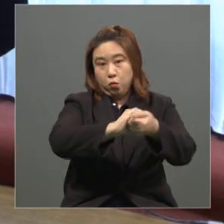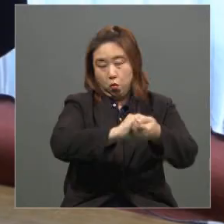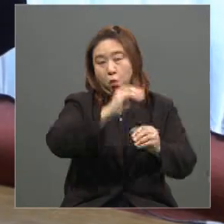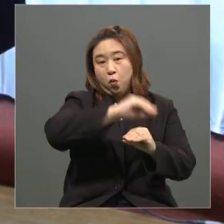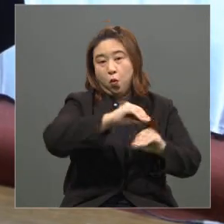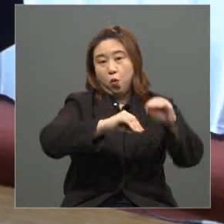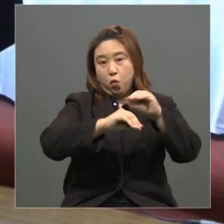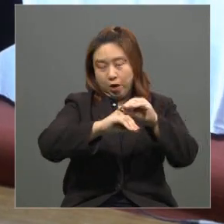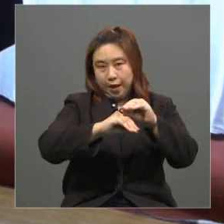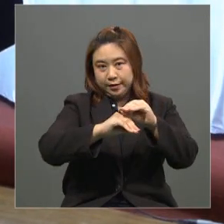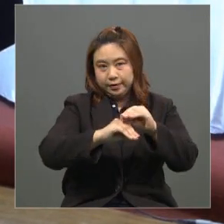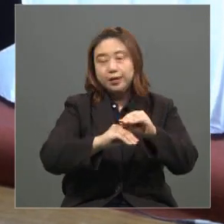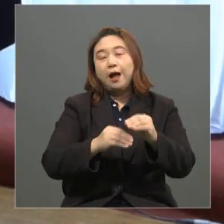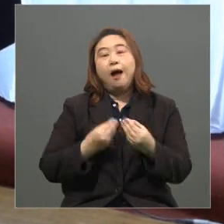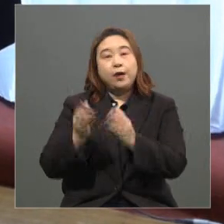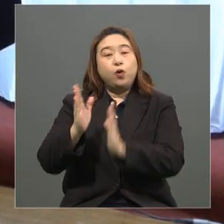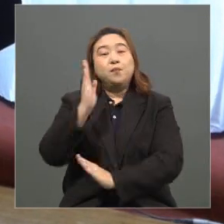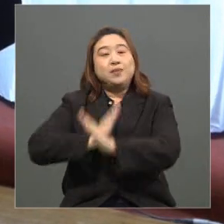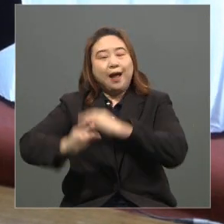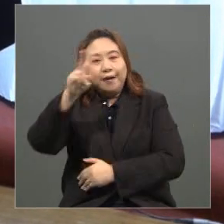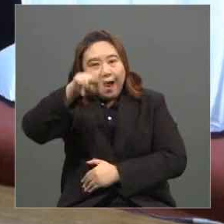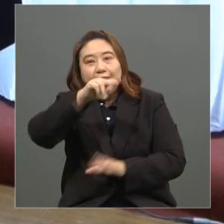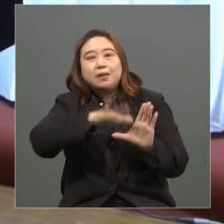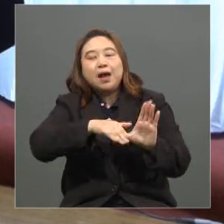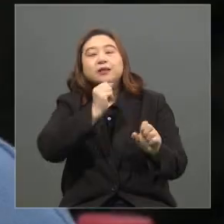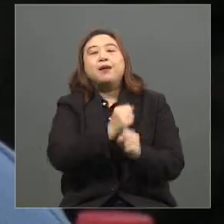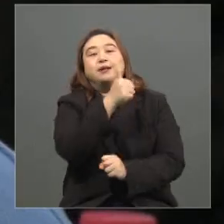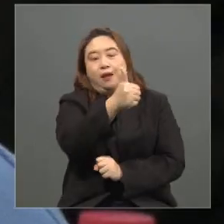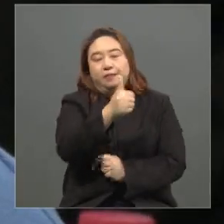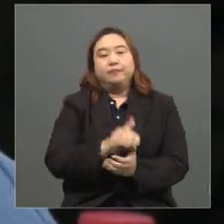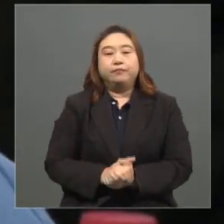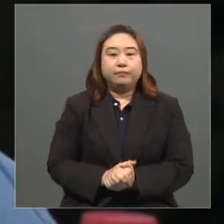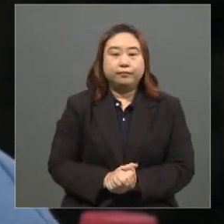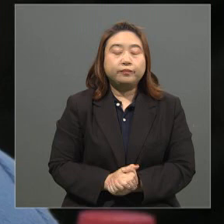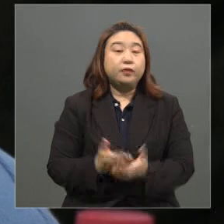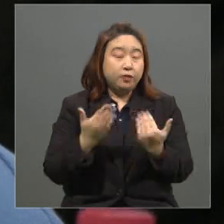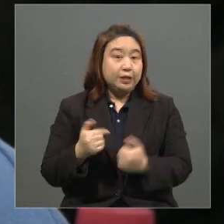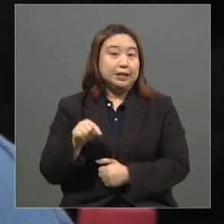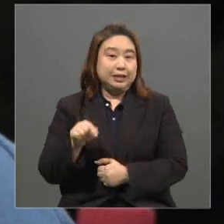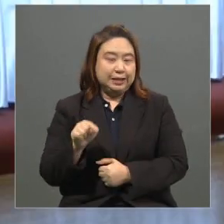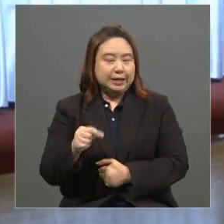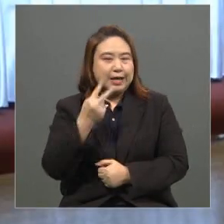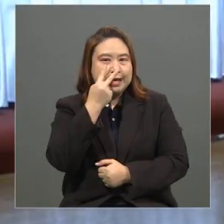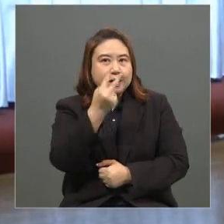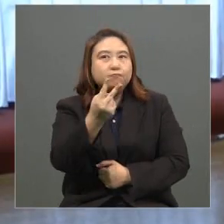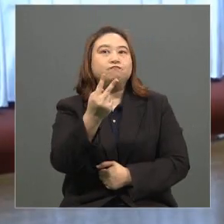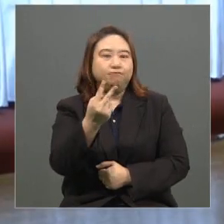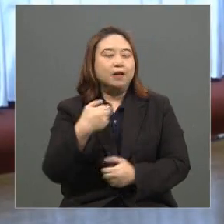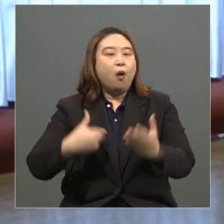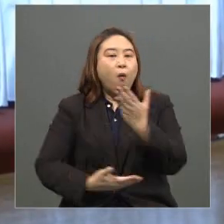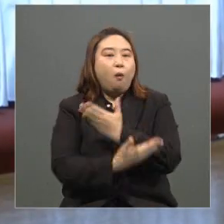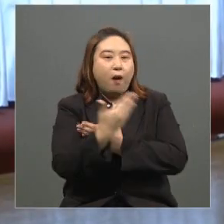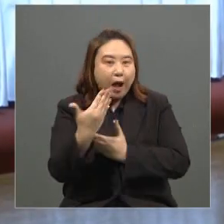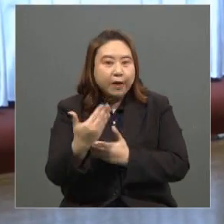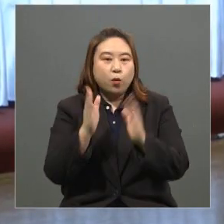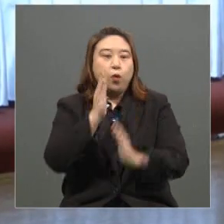เชื่อมคนเชื่อมงานเพื่อคนพิการอย่างยั่งยืนที่สภาสังคมสงเคราะห์ครับซึ่งทางสภาสังคมสงเคราะห์เนี่ยเเล็งเห็นการสร้างโอกาสการ